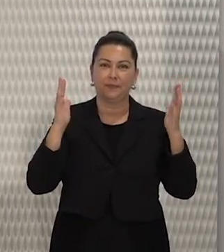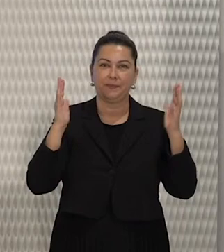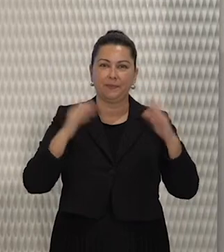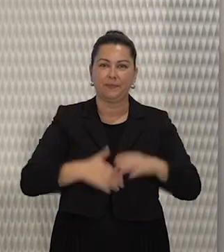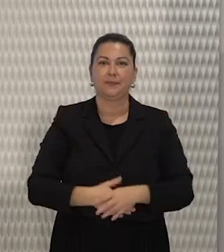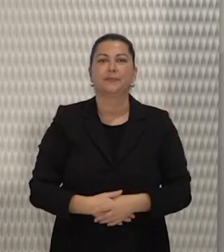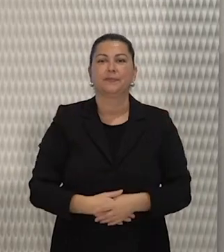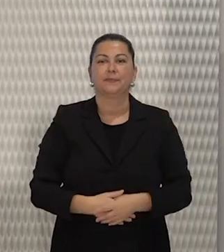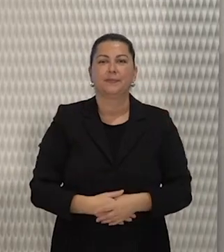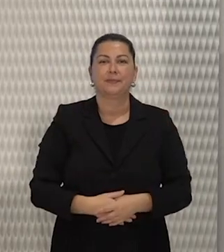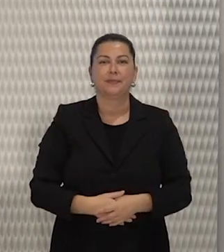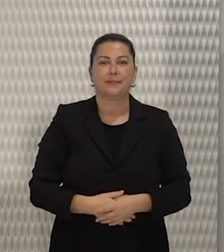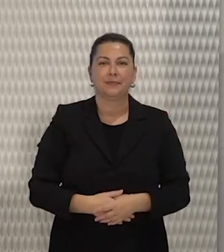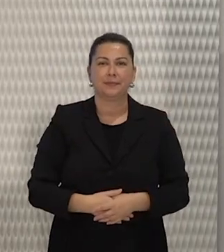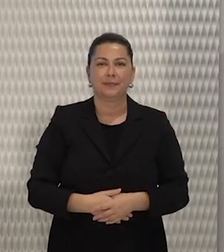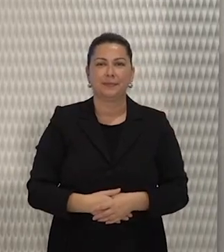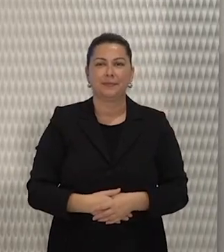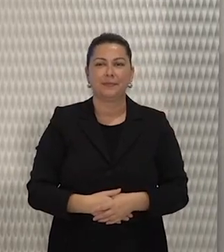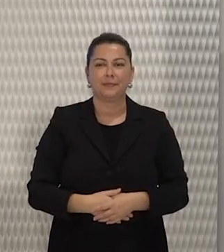Vielen herzlichen Dank.